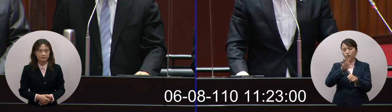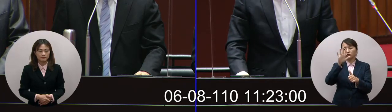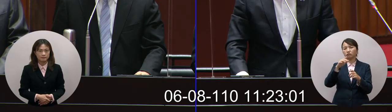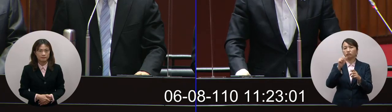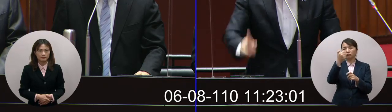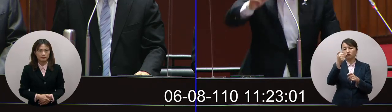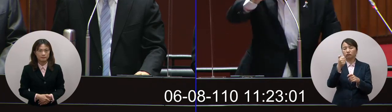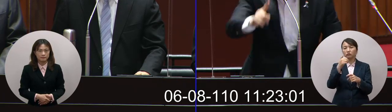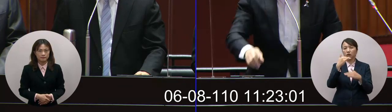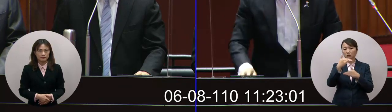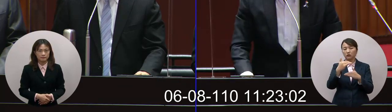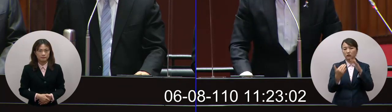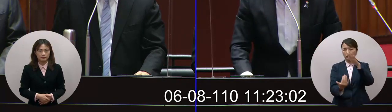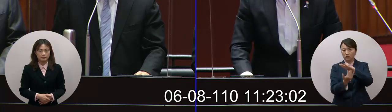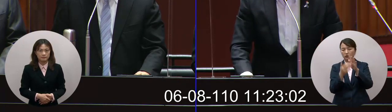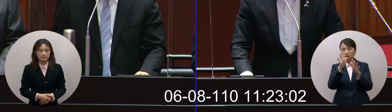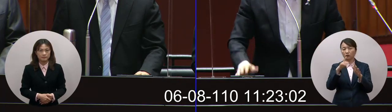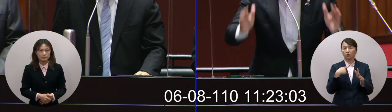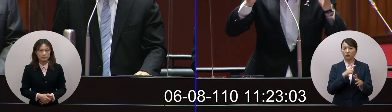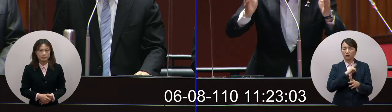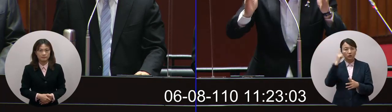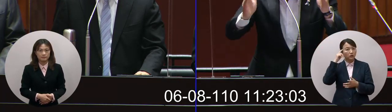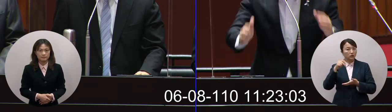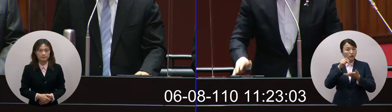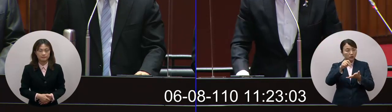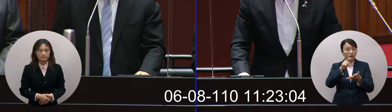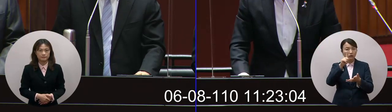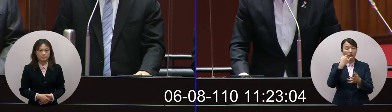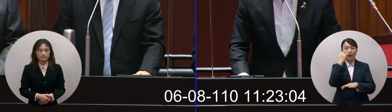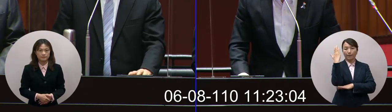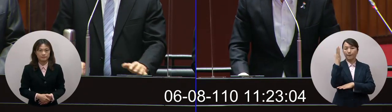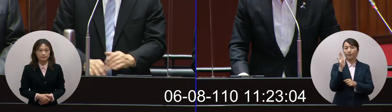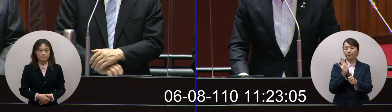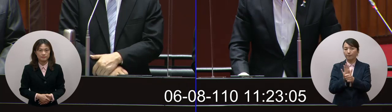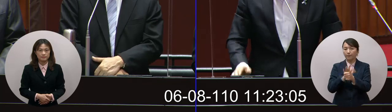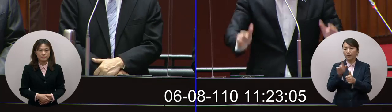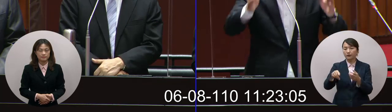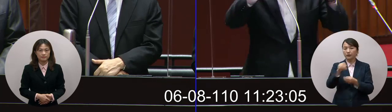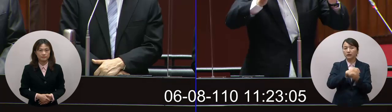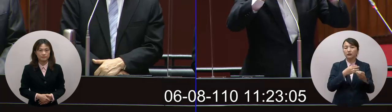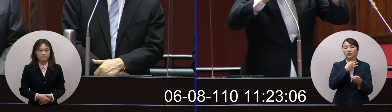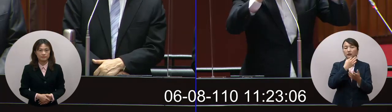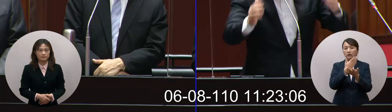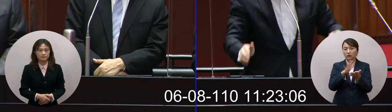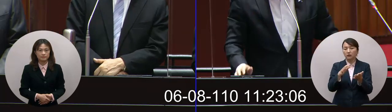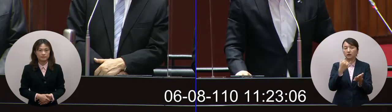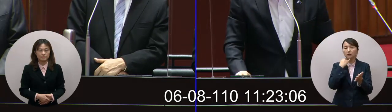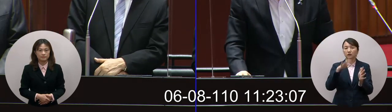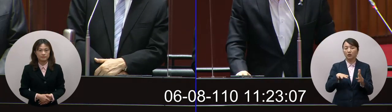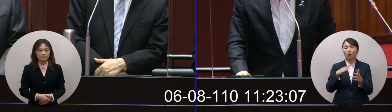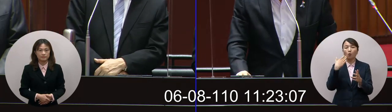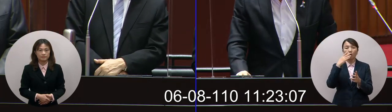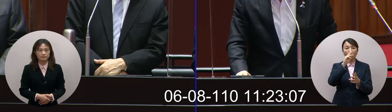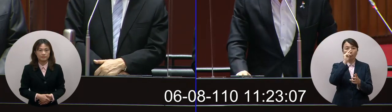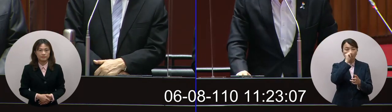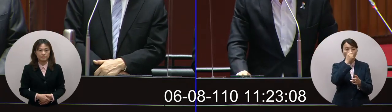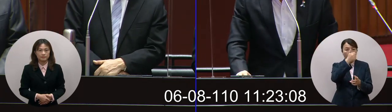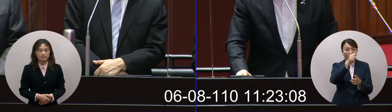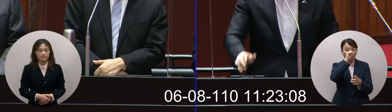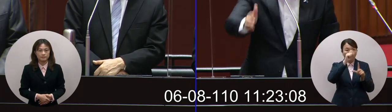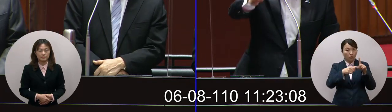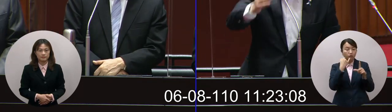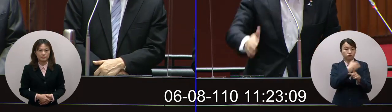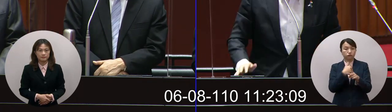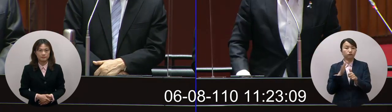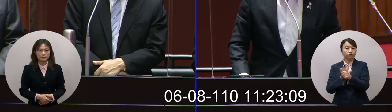见呀。本身有点的提案呐吼，我除了政府可以来帮忙纾困之外，优势的这个企业也可以来帮忙。怎么帮